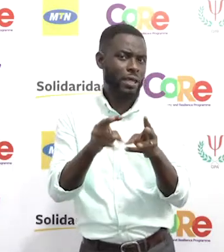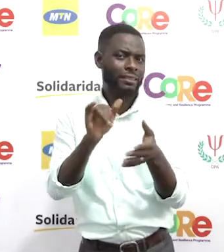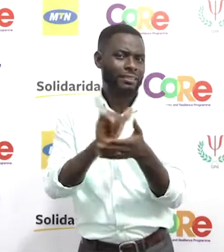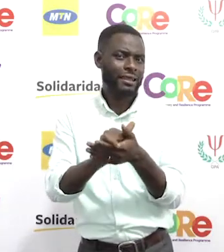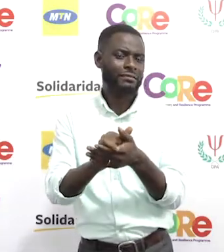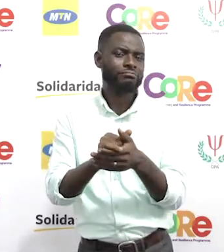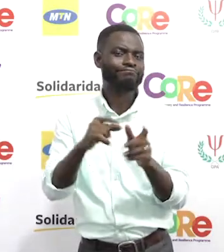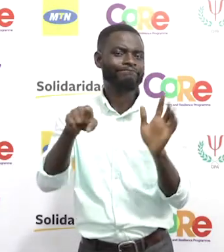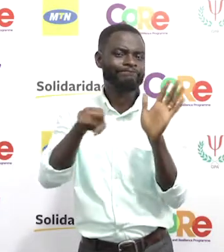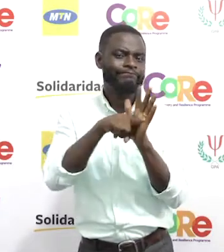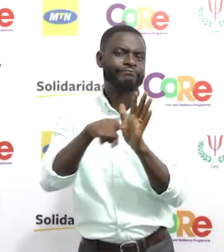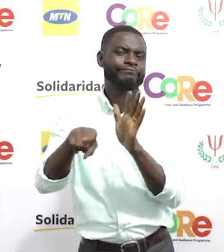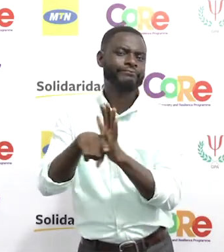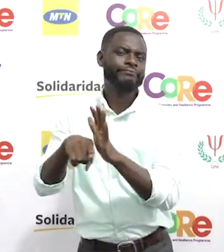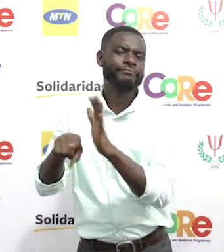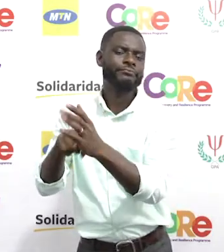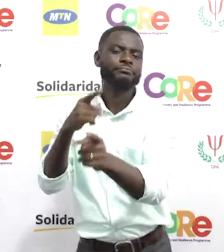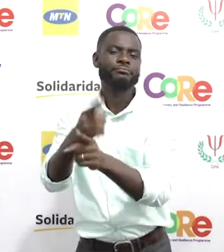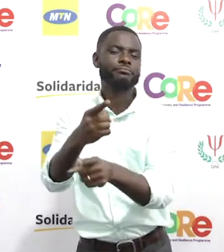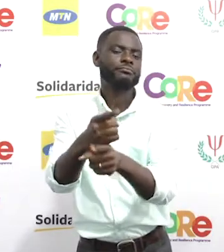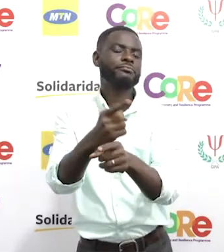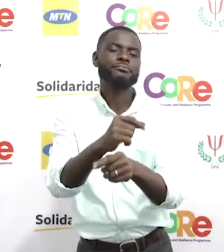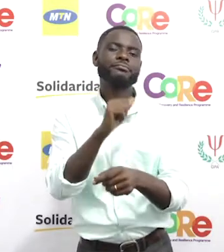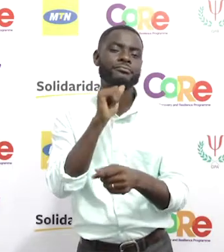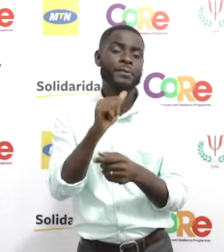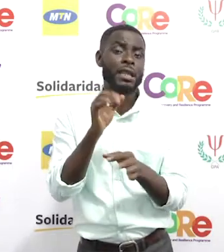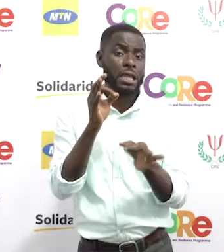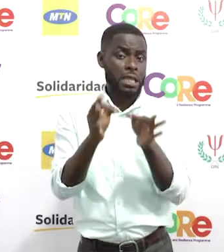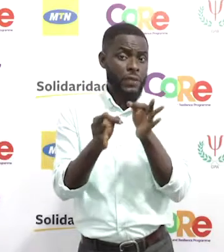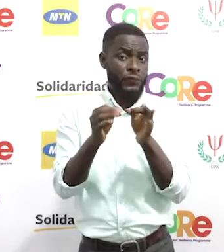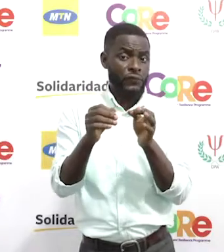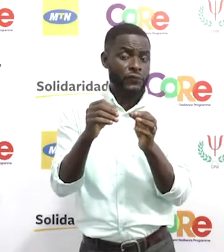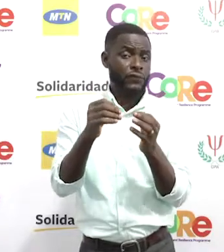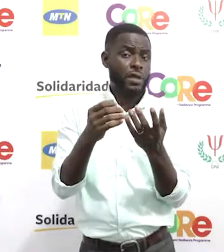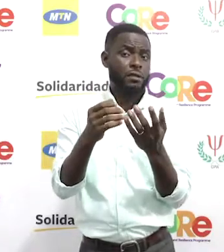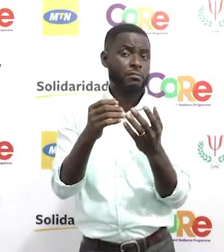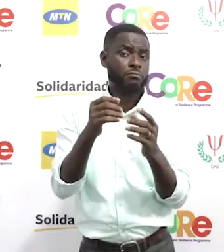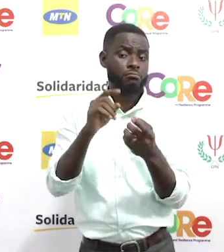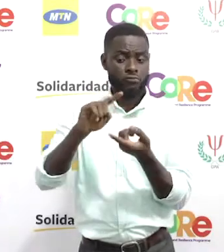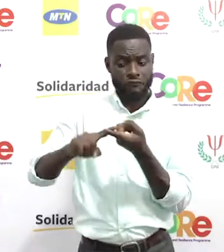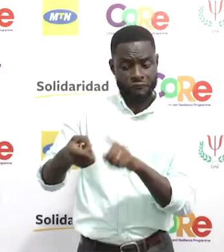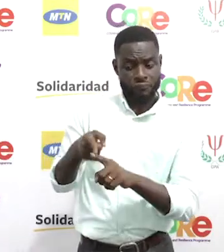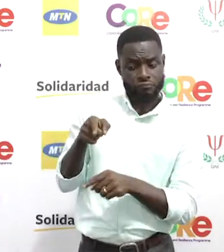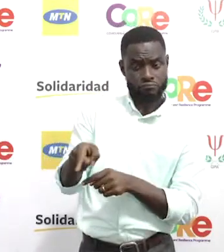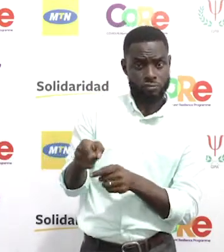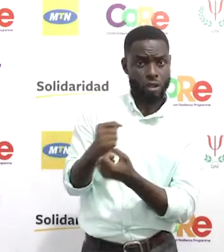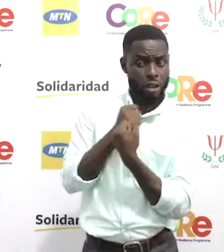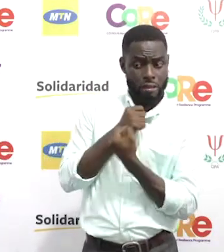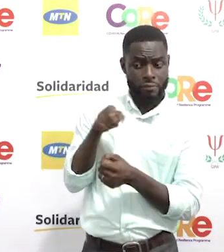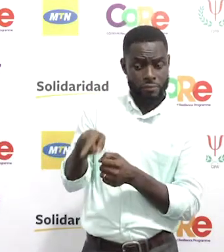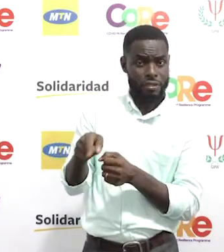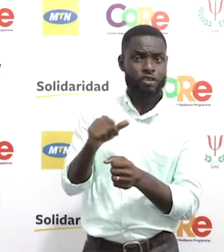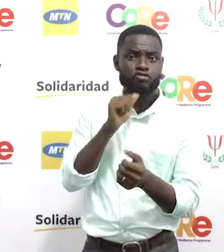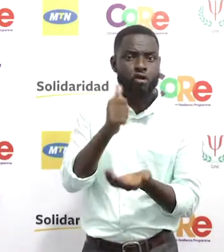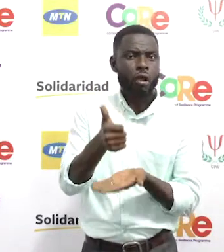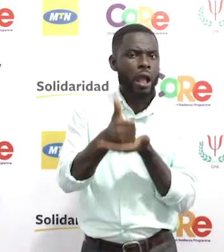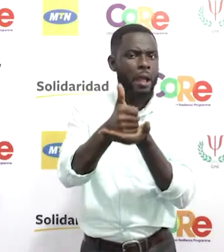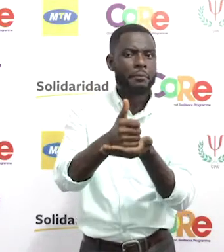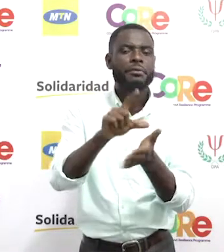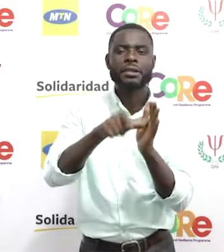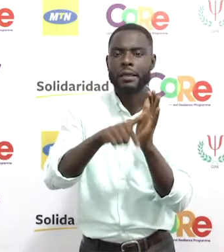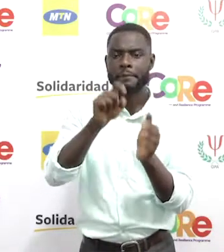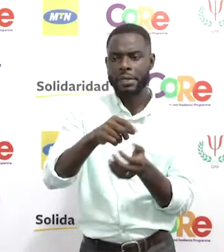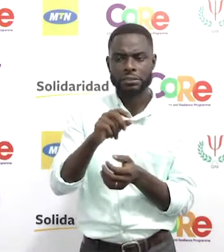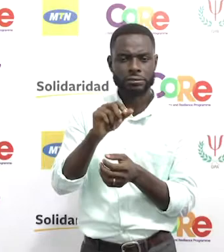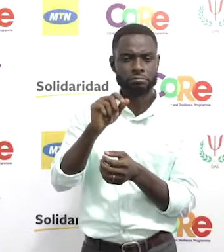gbomo pakpa. Sheje yegbenu. Ne ba han ofe ni bi basa basa. Keji o suon lo nye achakebu.